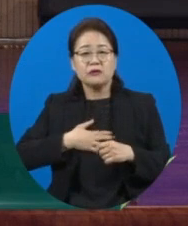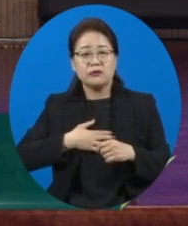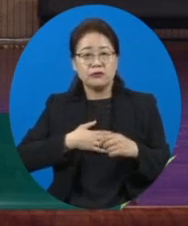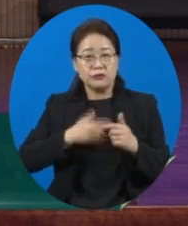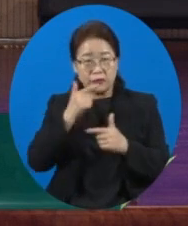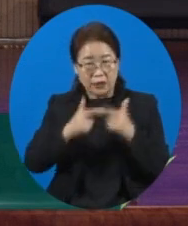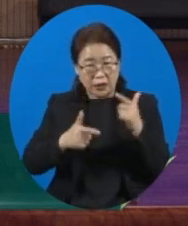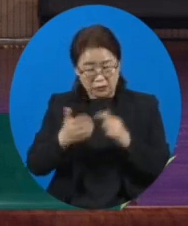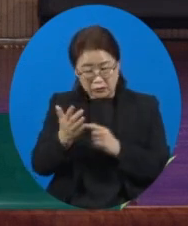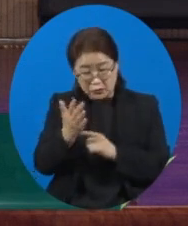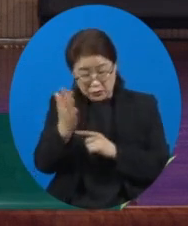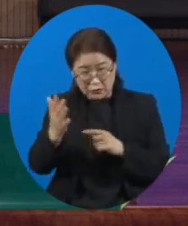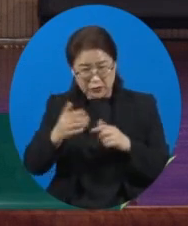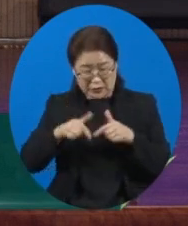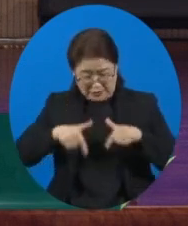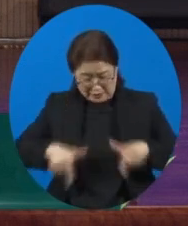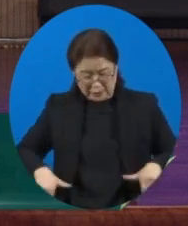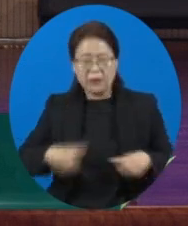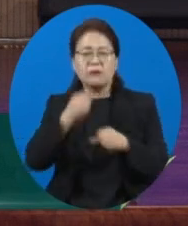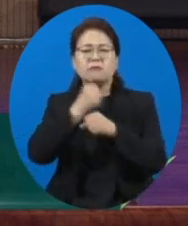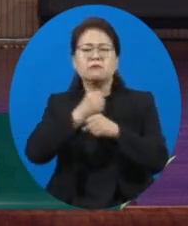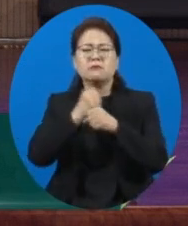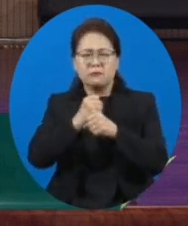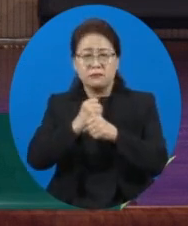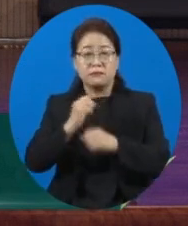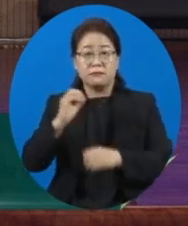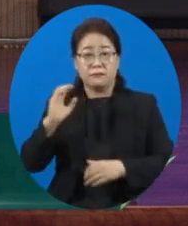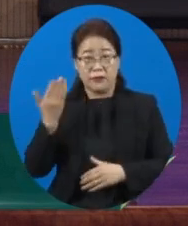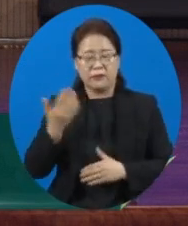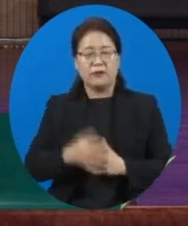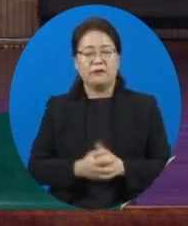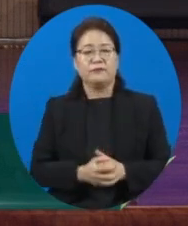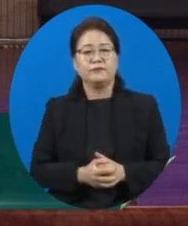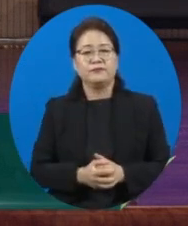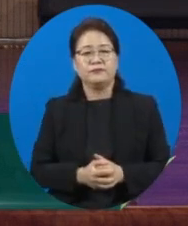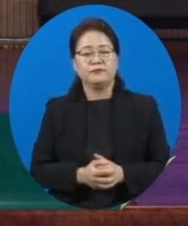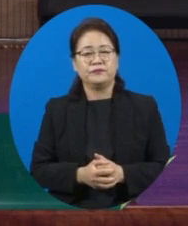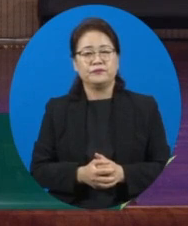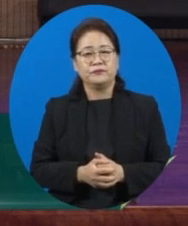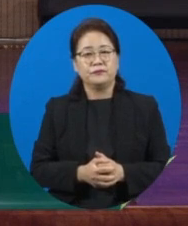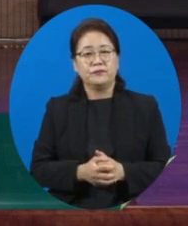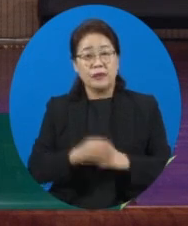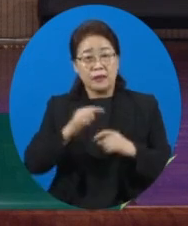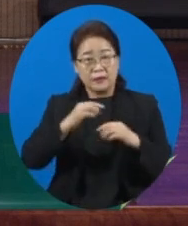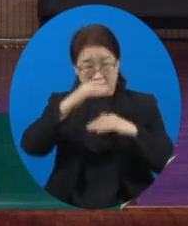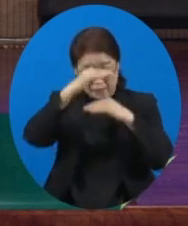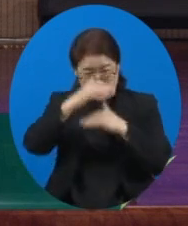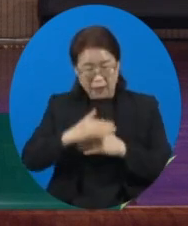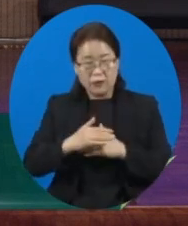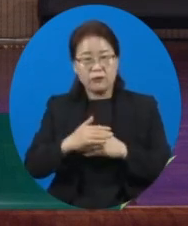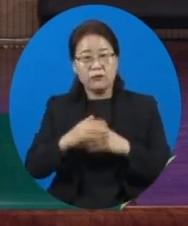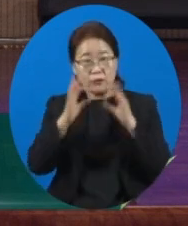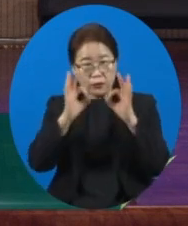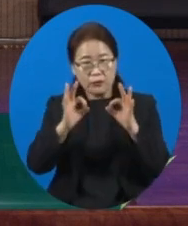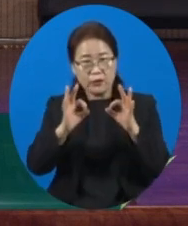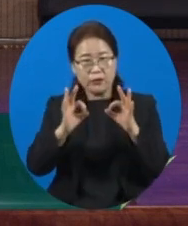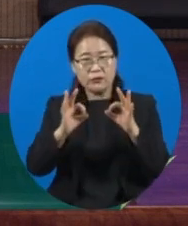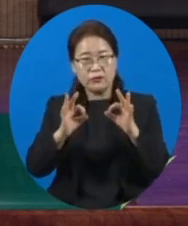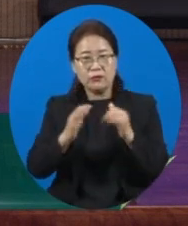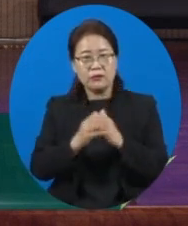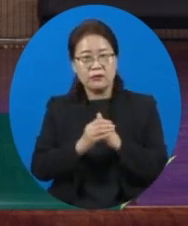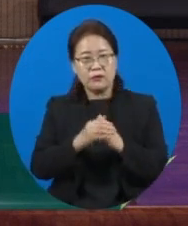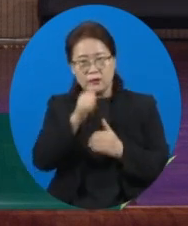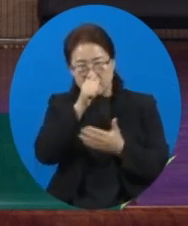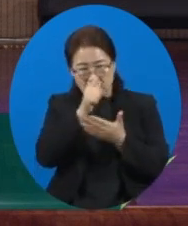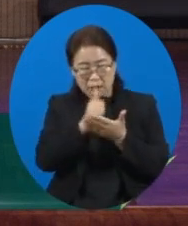나무 잎을 엮고 치마로 삼았더라. 자, 이 말씀을 보게 되면 우리 인간이